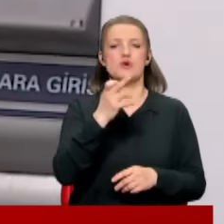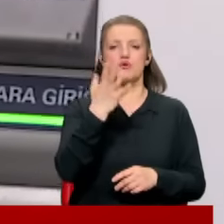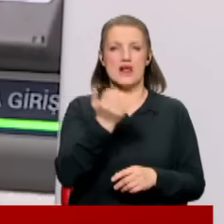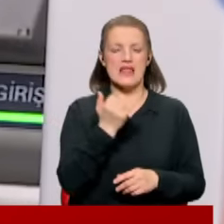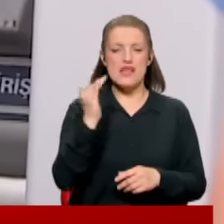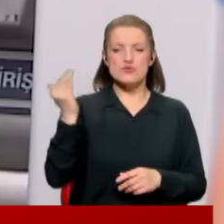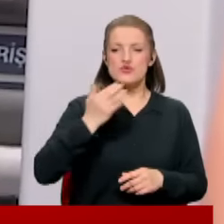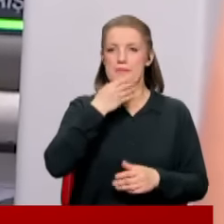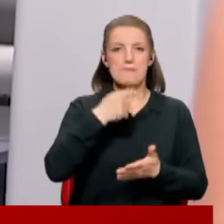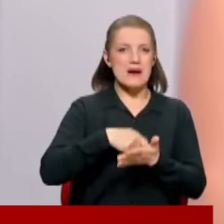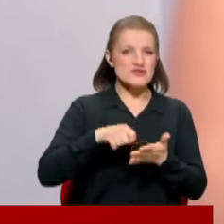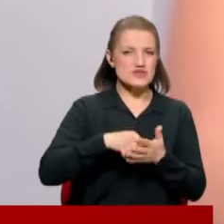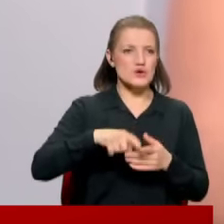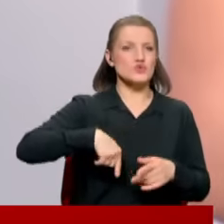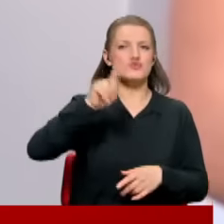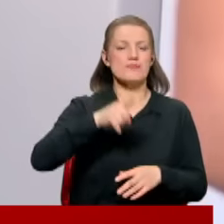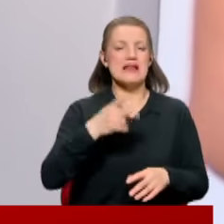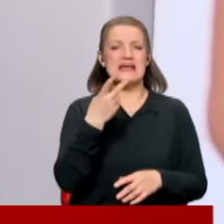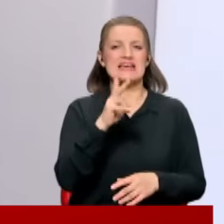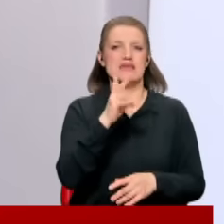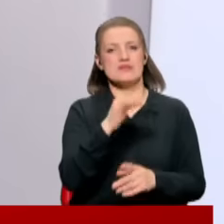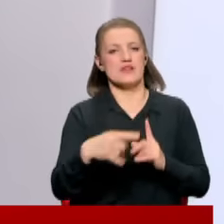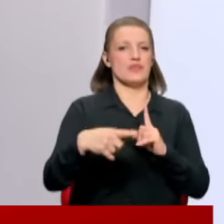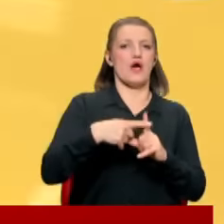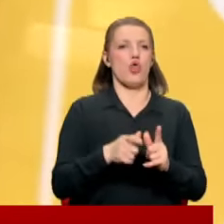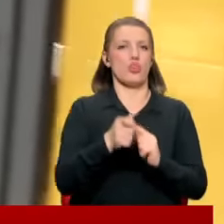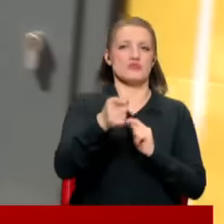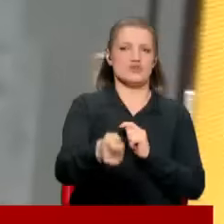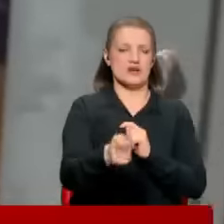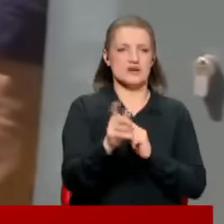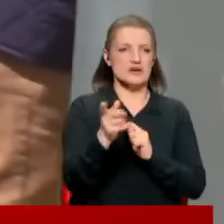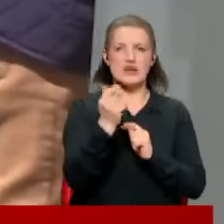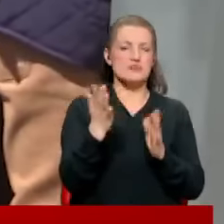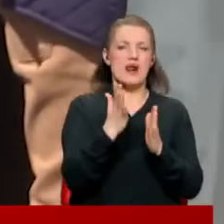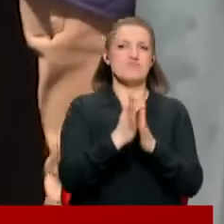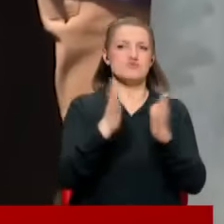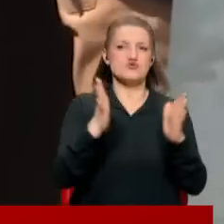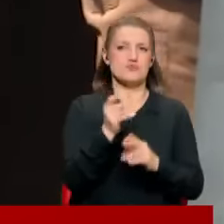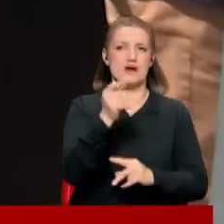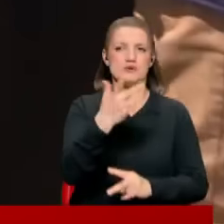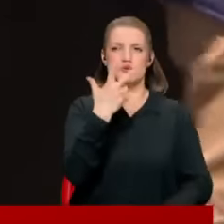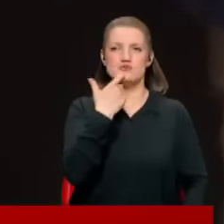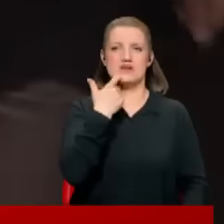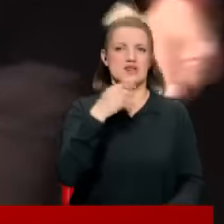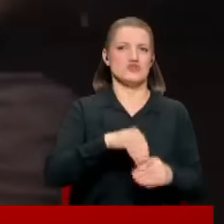düşük maaşlı emekliye güncelleme ile 2 bin lira daha ödenecek. Ne kadar büyük para diyorum 3 sene için 2 bin